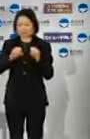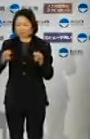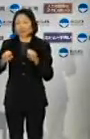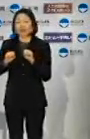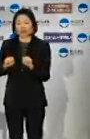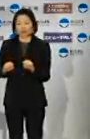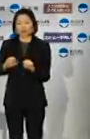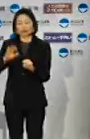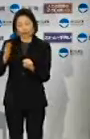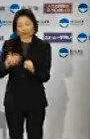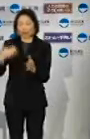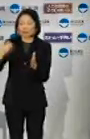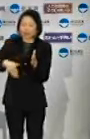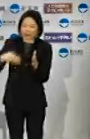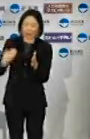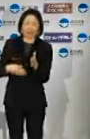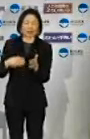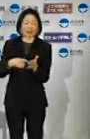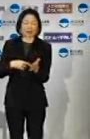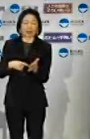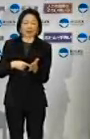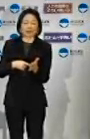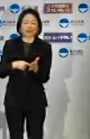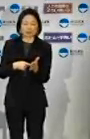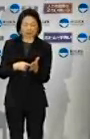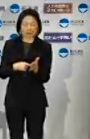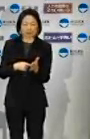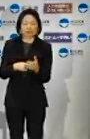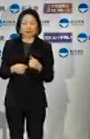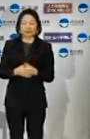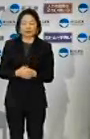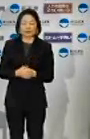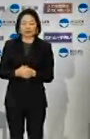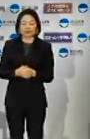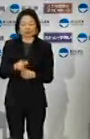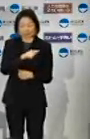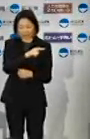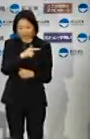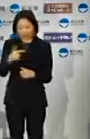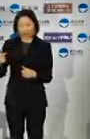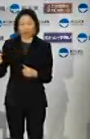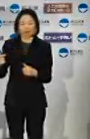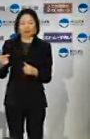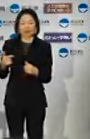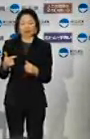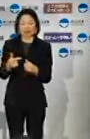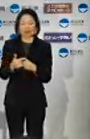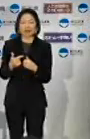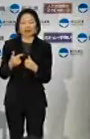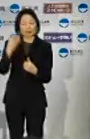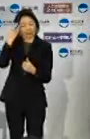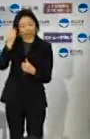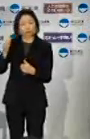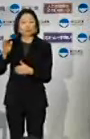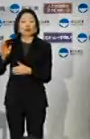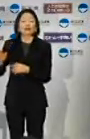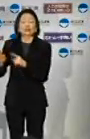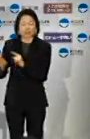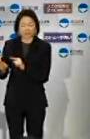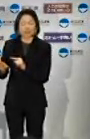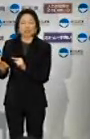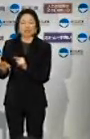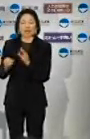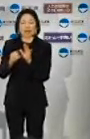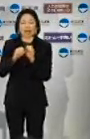まだまだ尽きないと、魅力のはたくさんあると思いますし、その発信も まだま